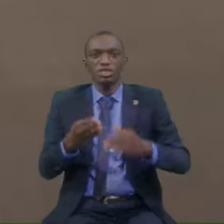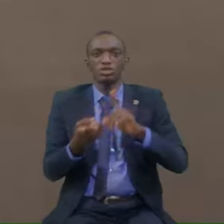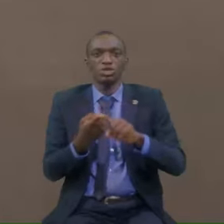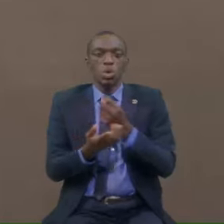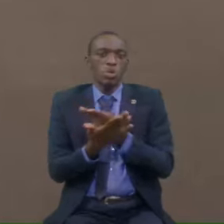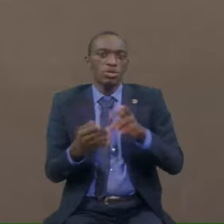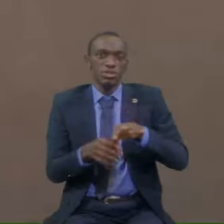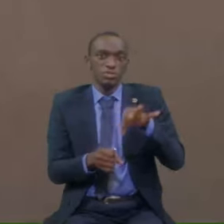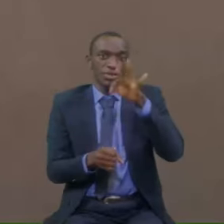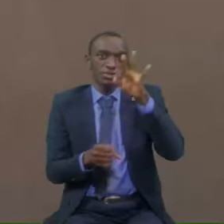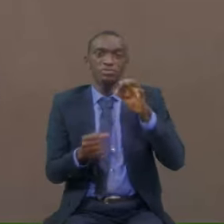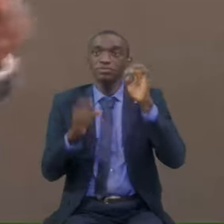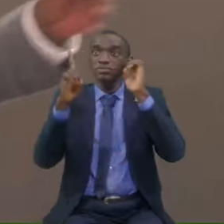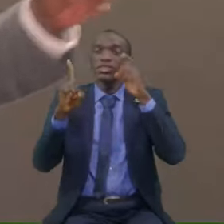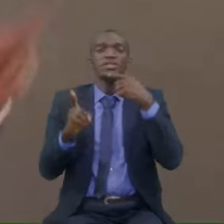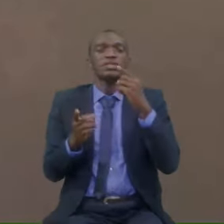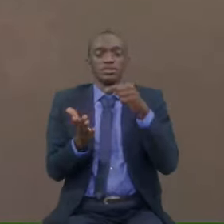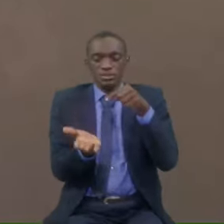Saint-Esprit,